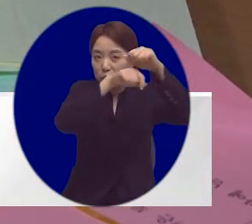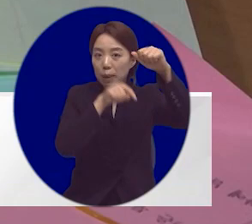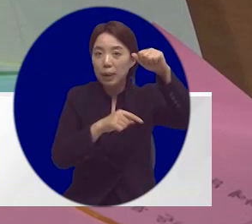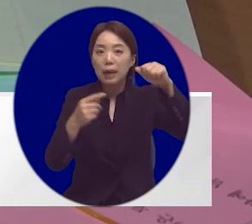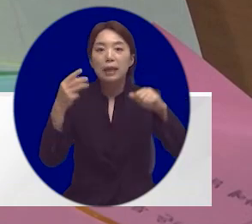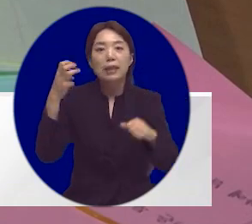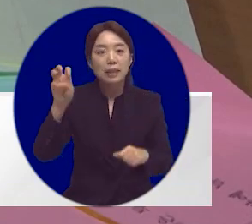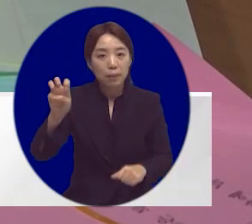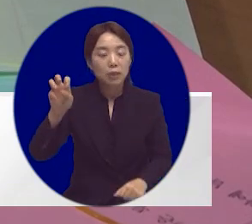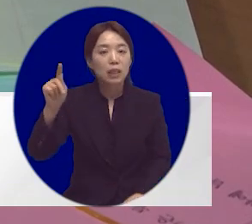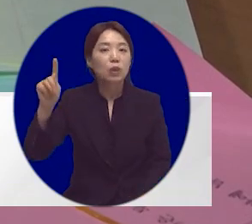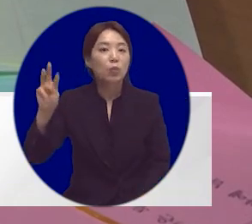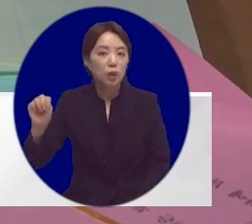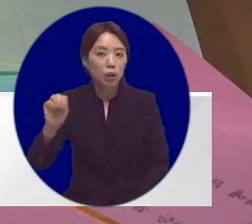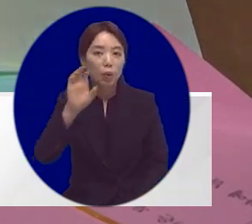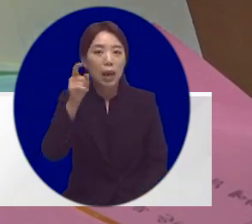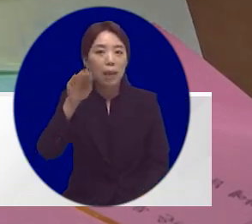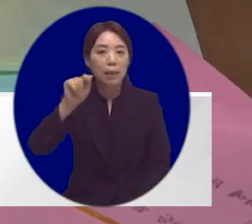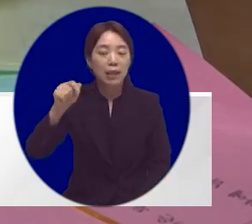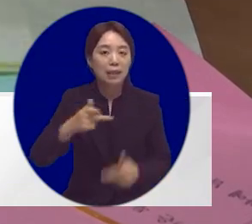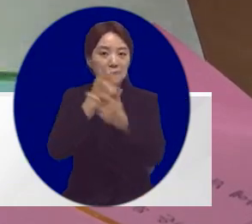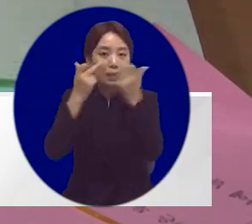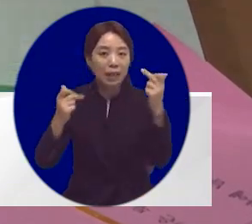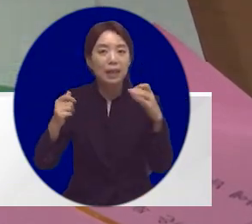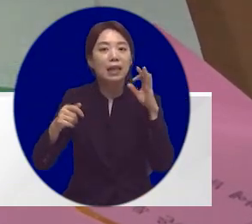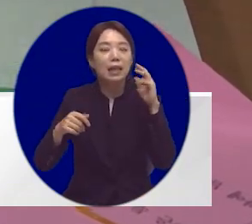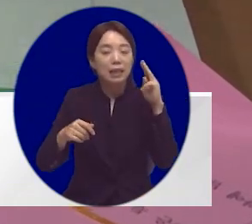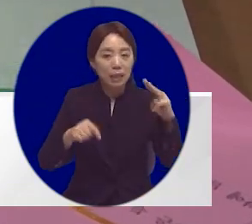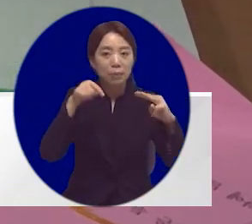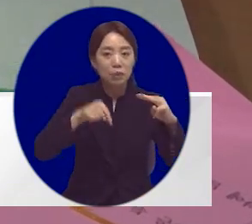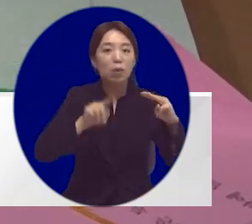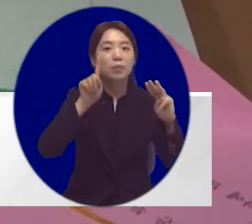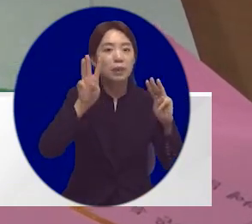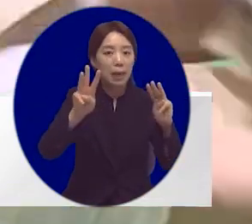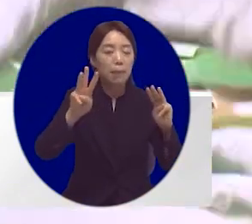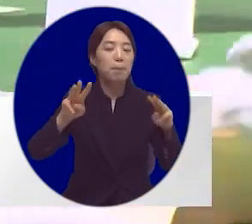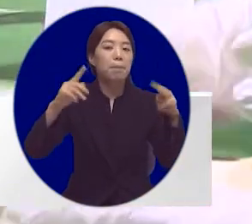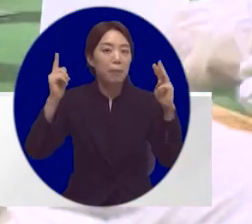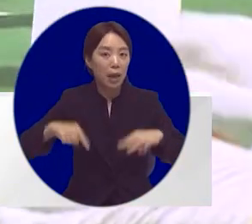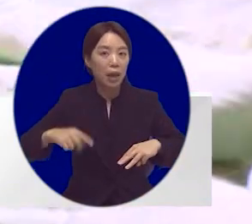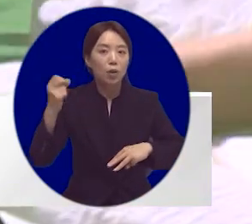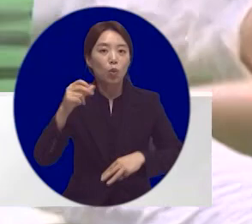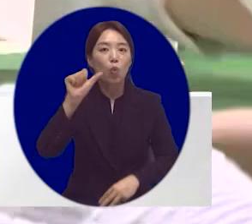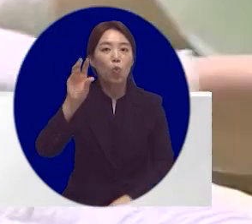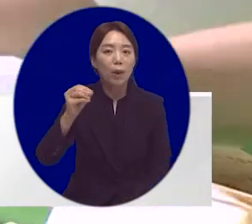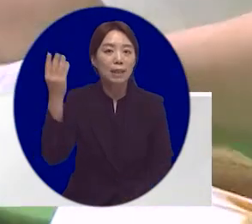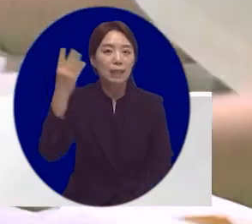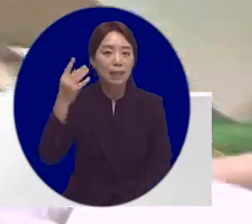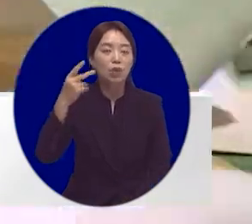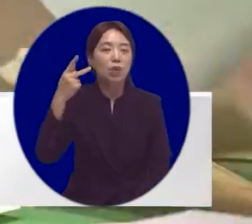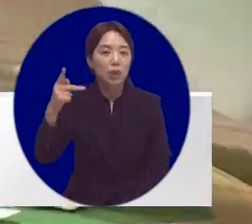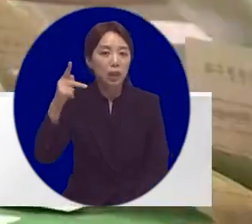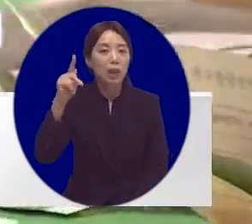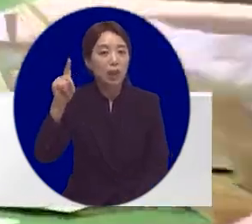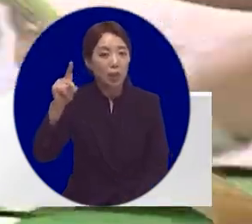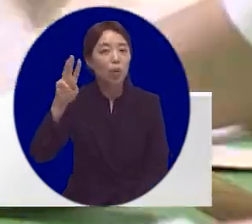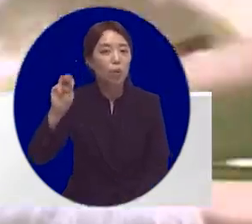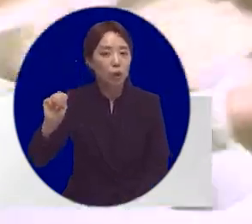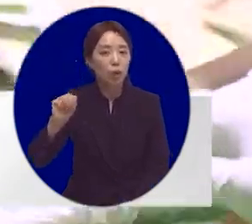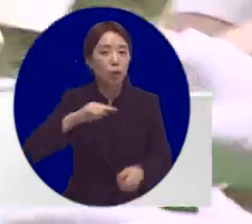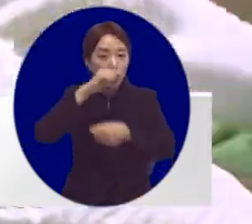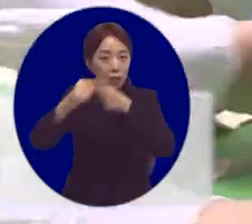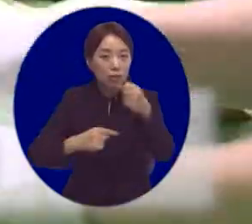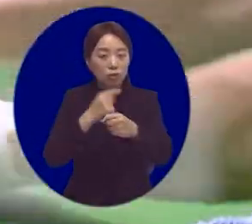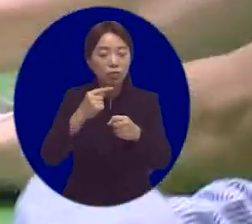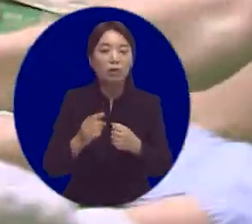투표용지를 쌓으면 30km로 에베레스트 산의 3.3배에 이르며 한 줄로 이으면 5만 4천 km로 지구